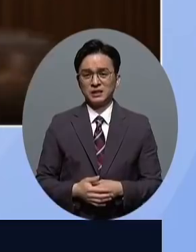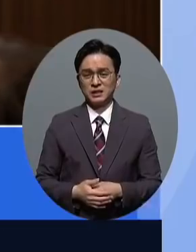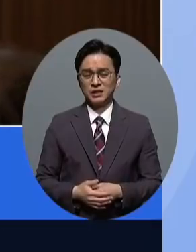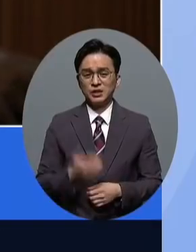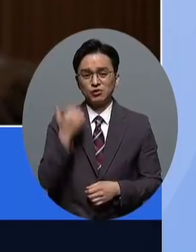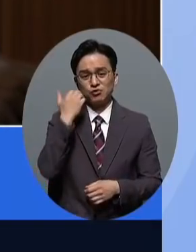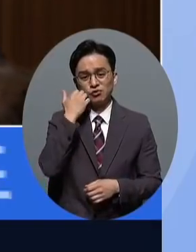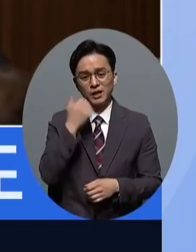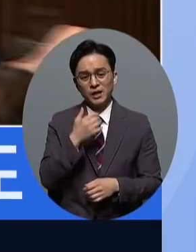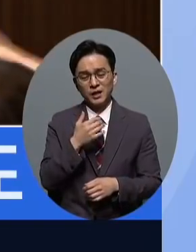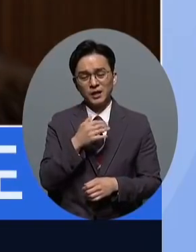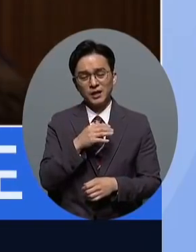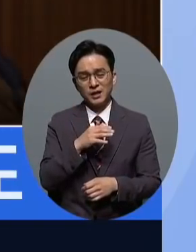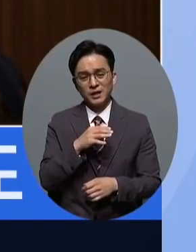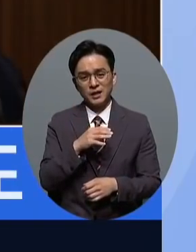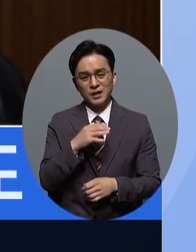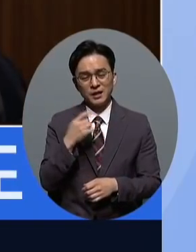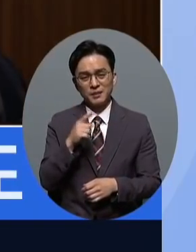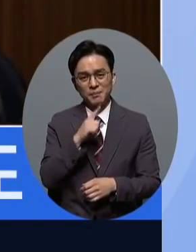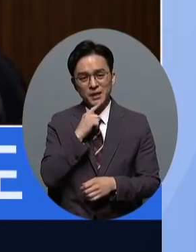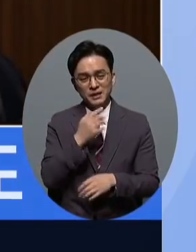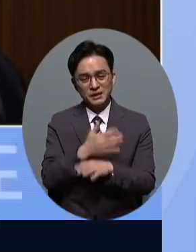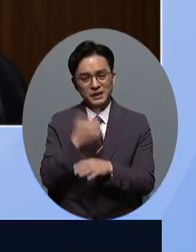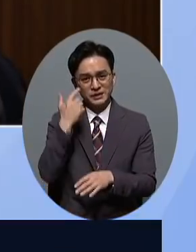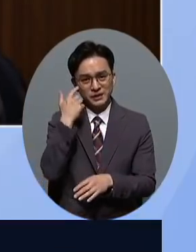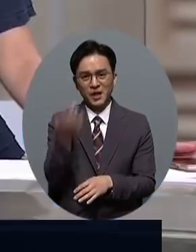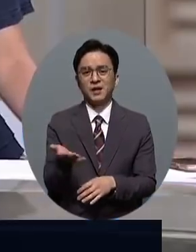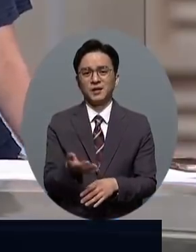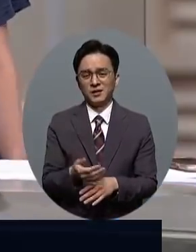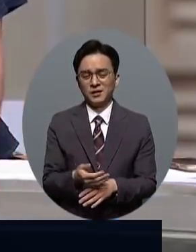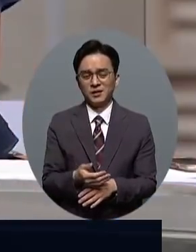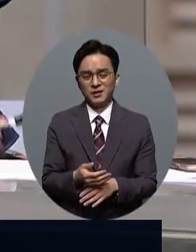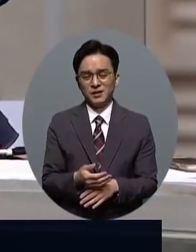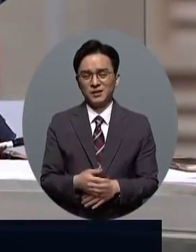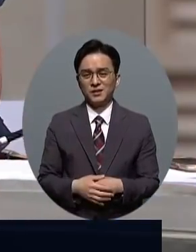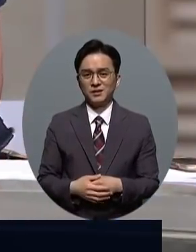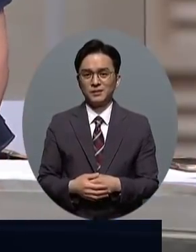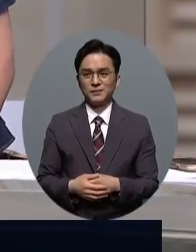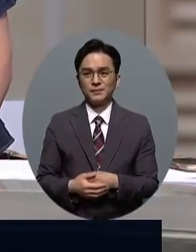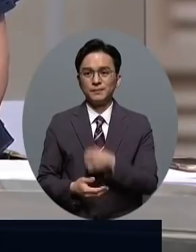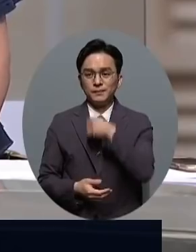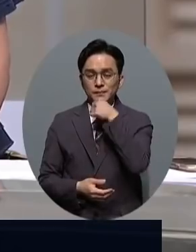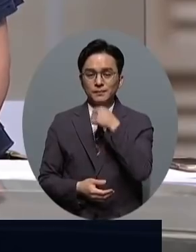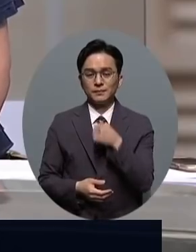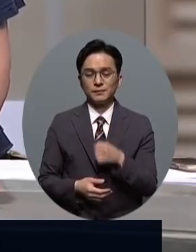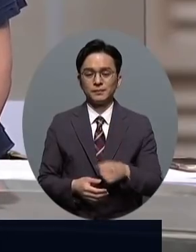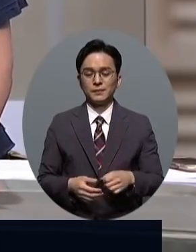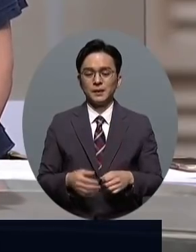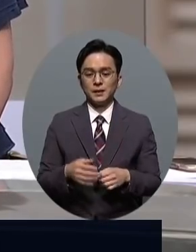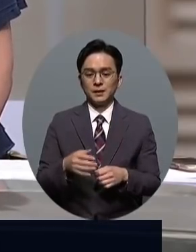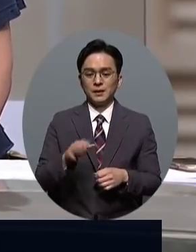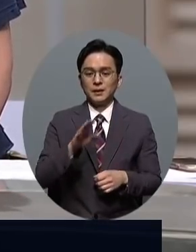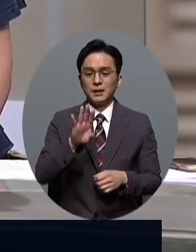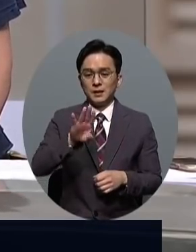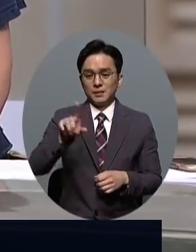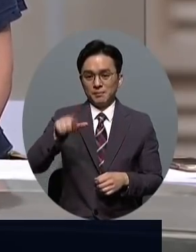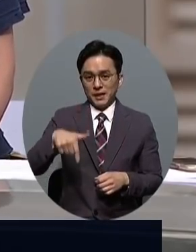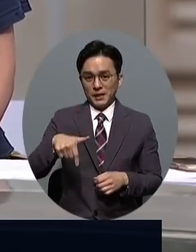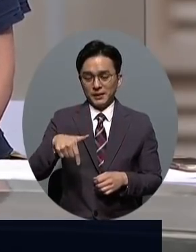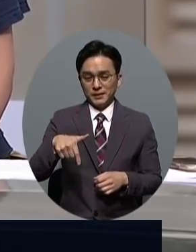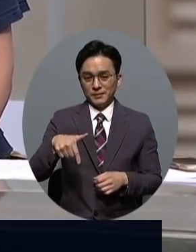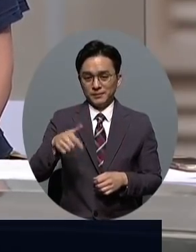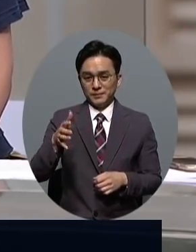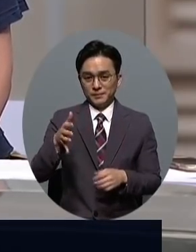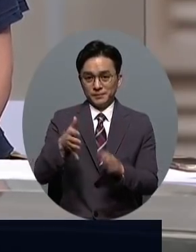사리분별력 있으면 다 이해하리라 생각합니다. 그렇군요. 네. 상식선에서 생각했을 때 이제 고인이 되시고 만약 이런